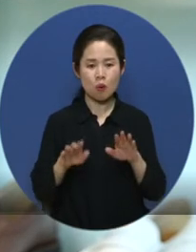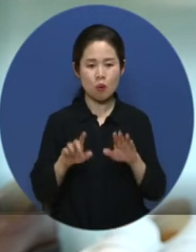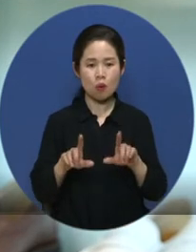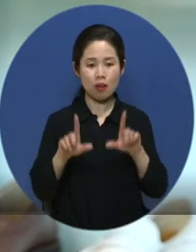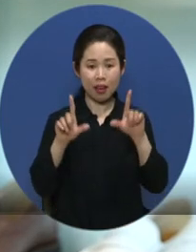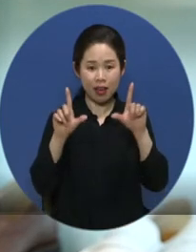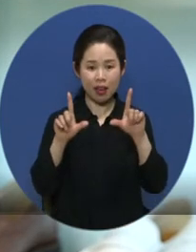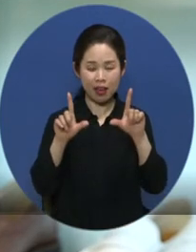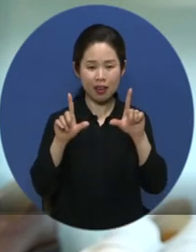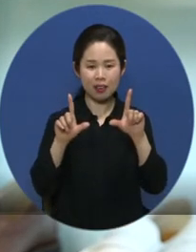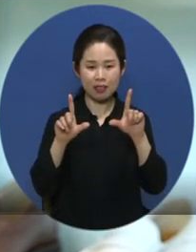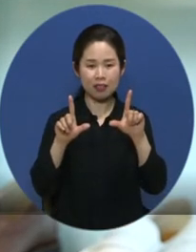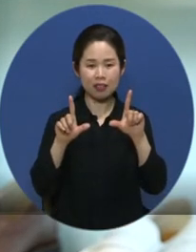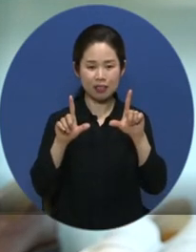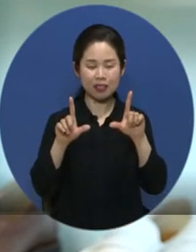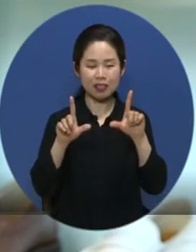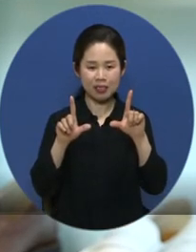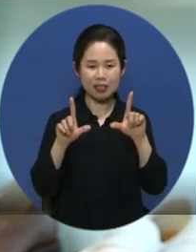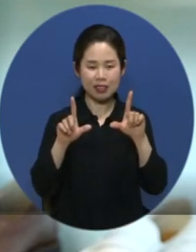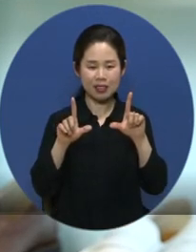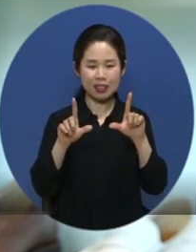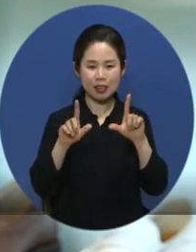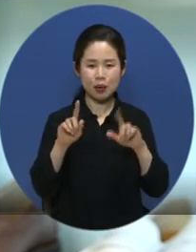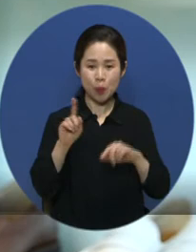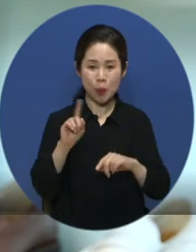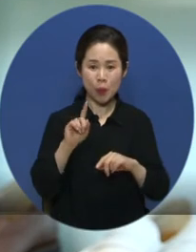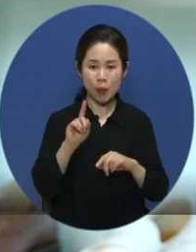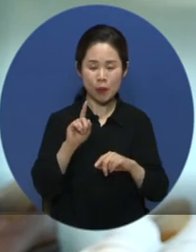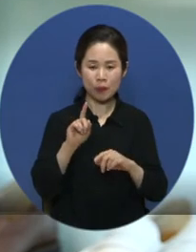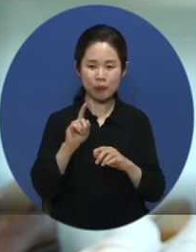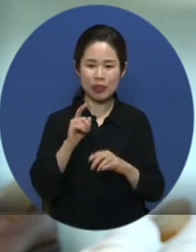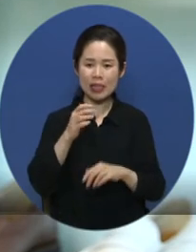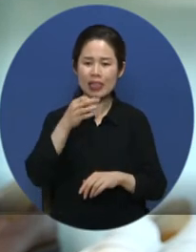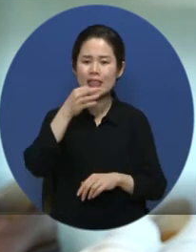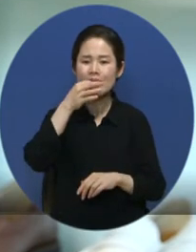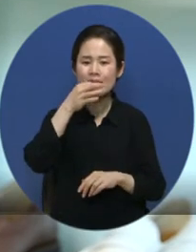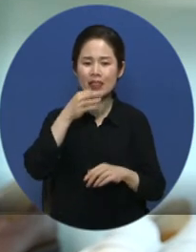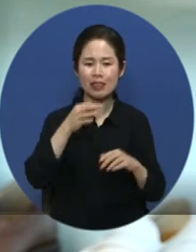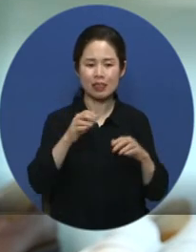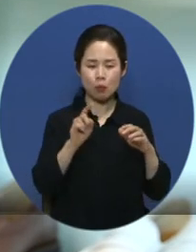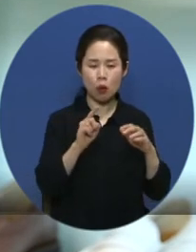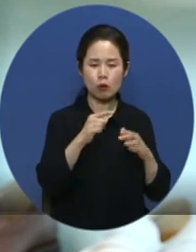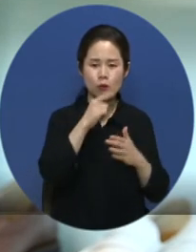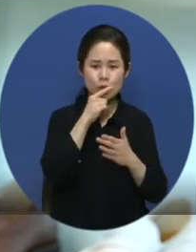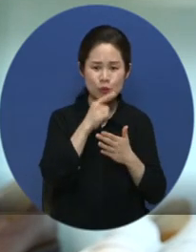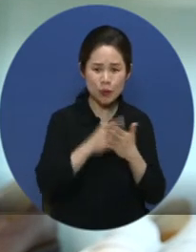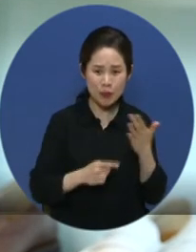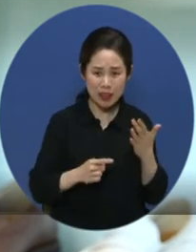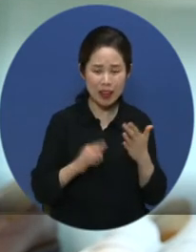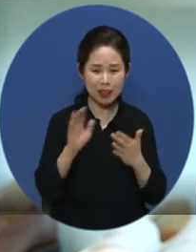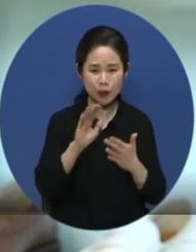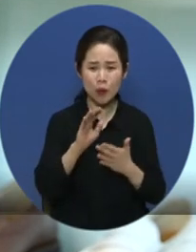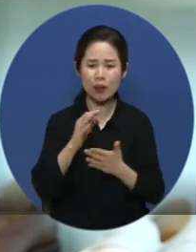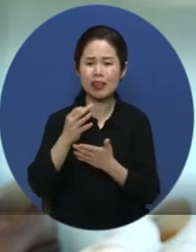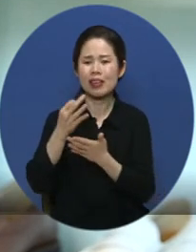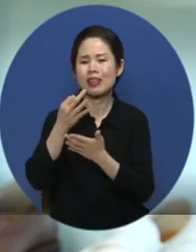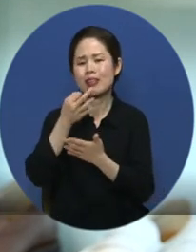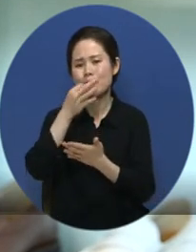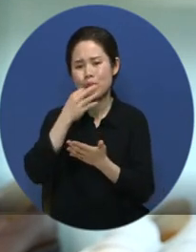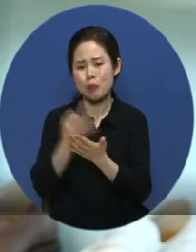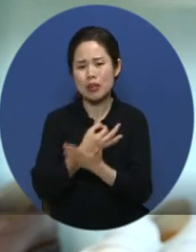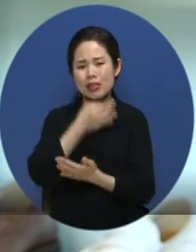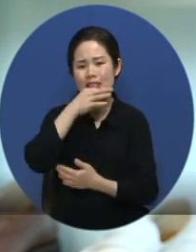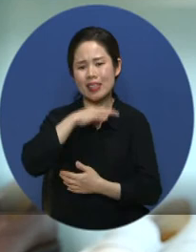부분을 타넘는 것이 가장 중요한 포인트가 되겠습니다. 그래서 저희가